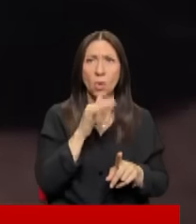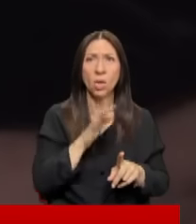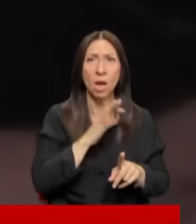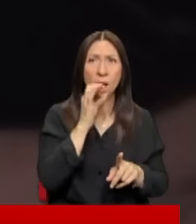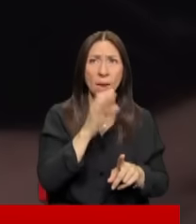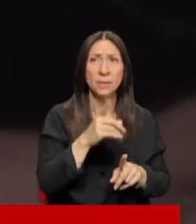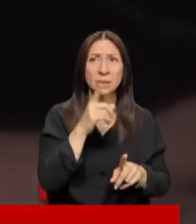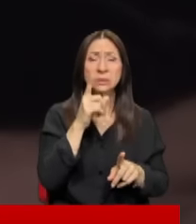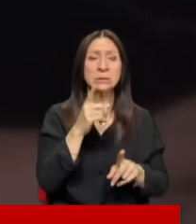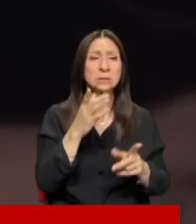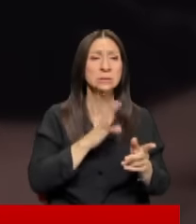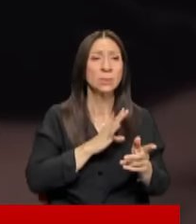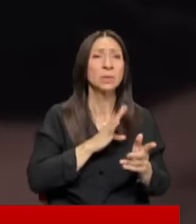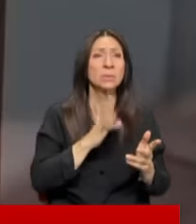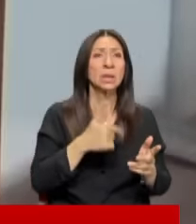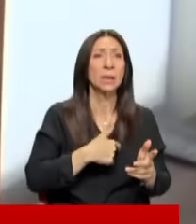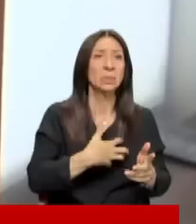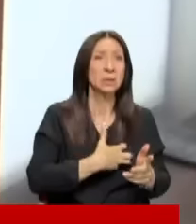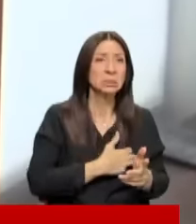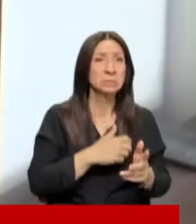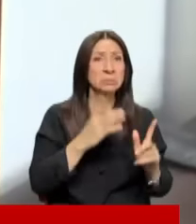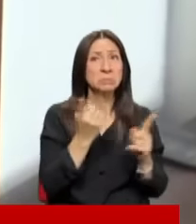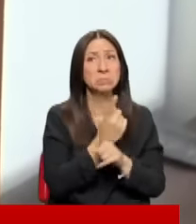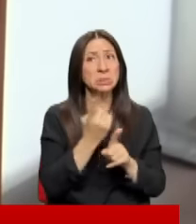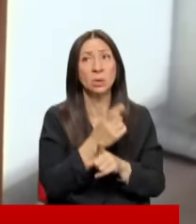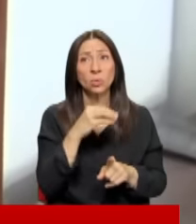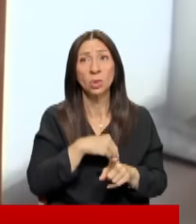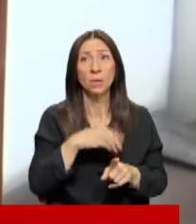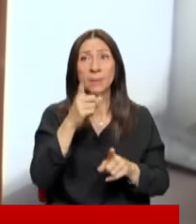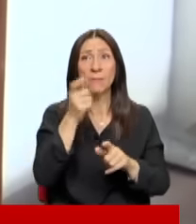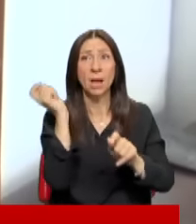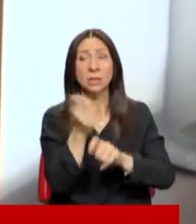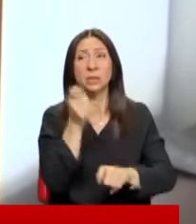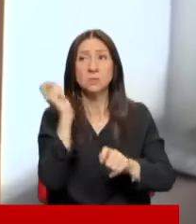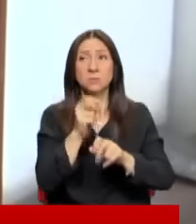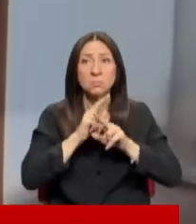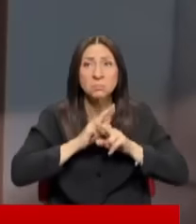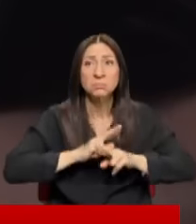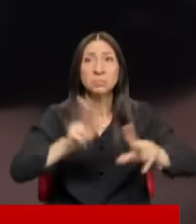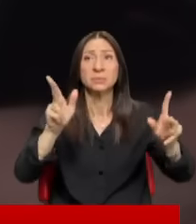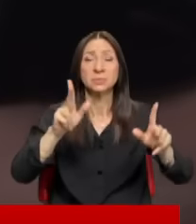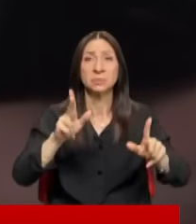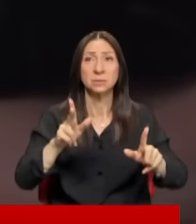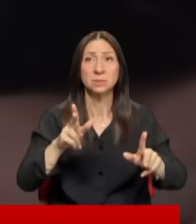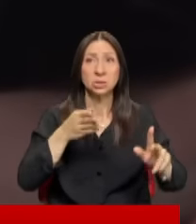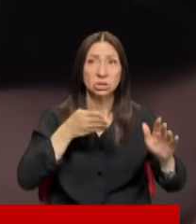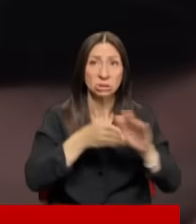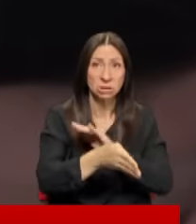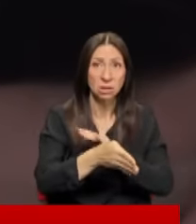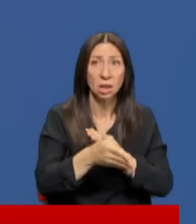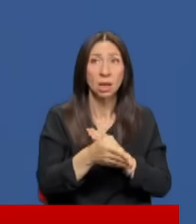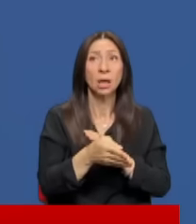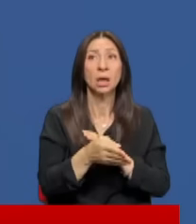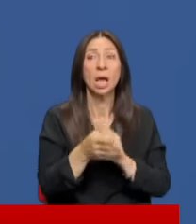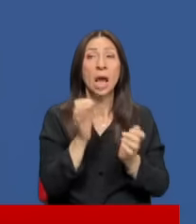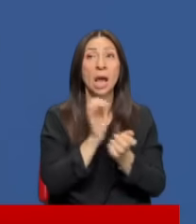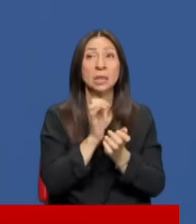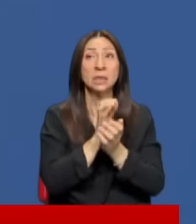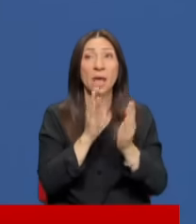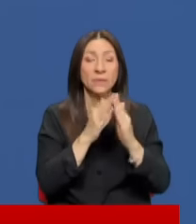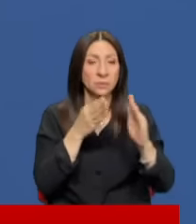verdiler. Sabredemediler. Belki kalp krizi geçiriyor diye bir baltayla kandırtarak kapıyı kırdılar, içeri girdiler. Ailesi